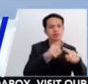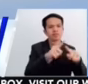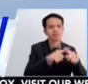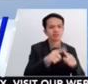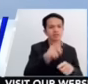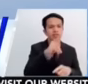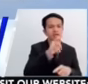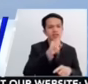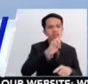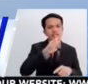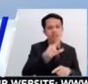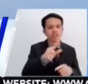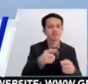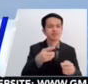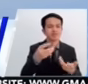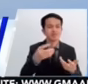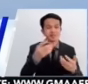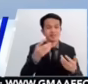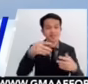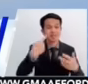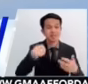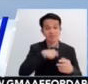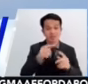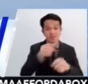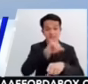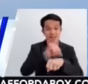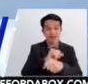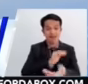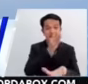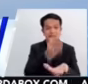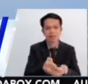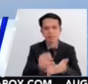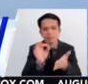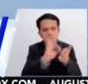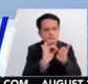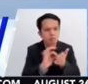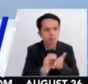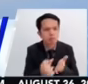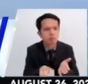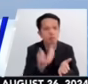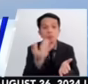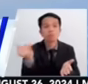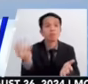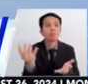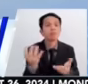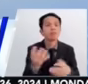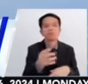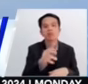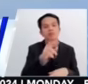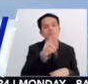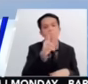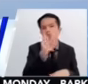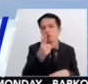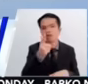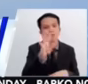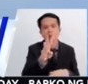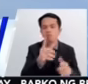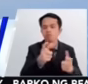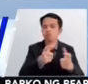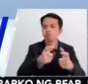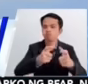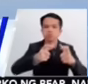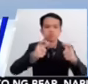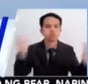araw nung nasa Pag-asa Island kami, ang bilang nga doon sa mga militia vessels ay mga nasa 24. At Rafi, malalaking mga barko yan, ano, yung